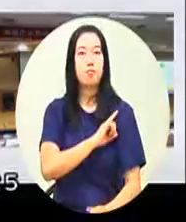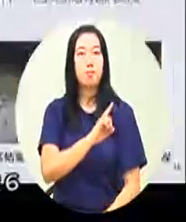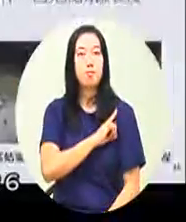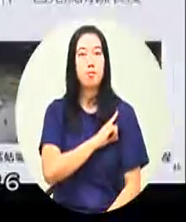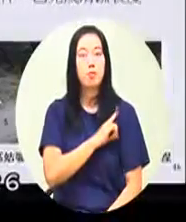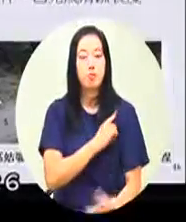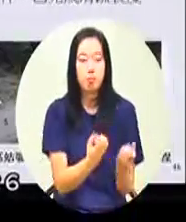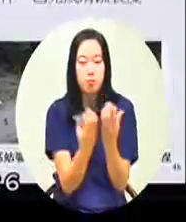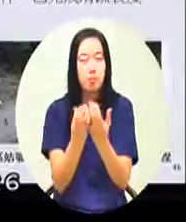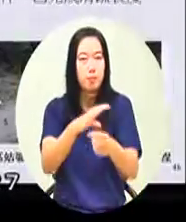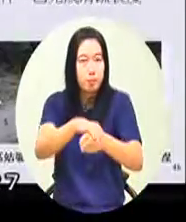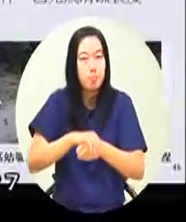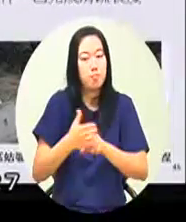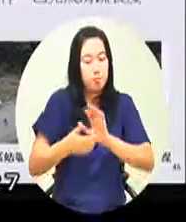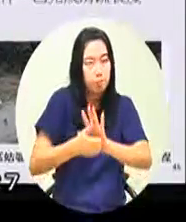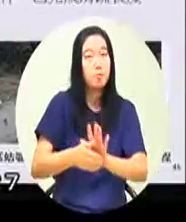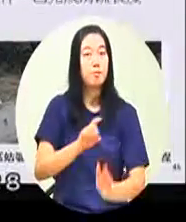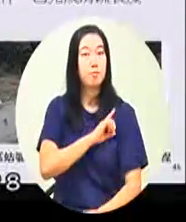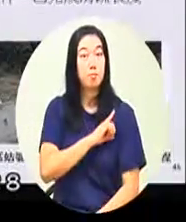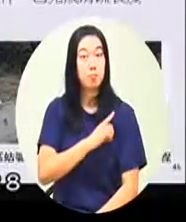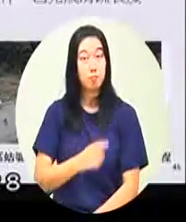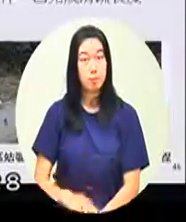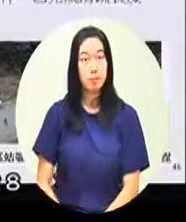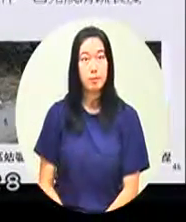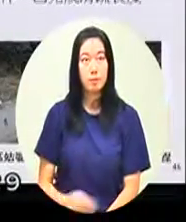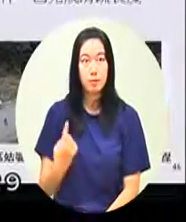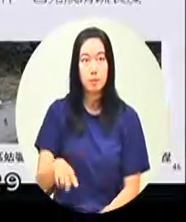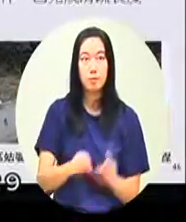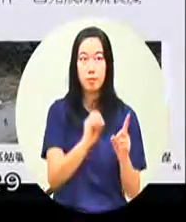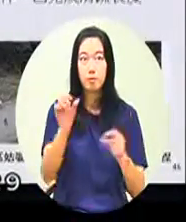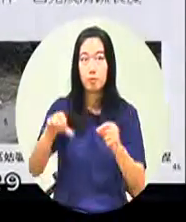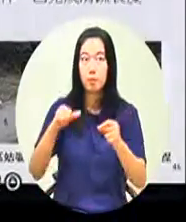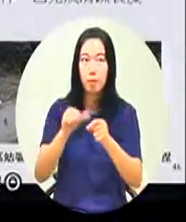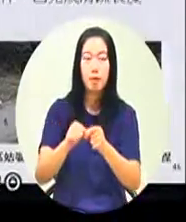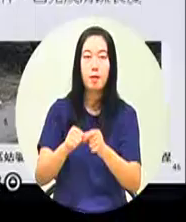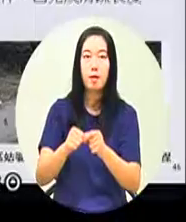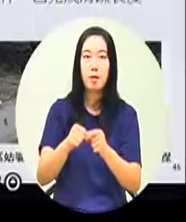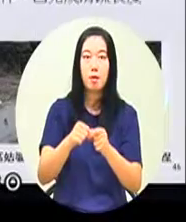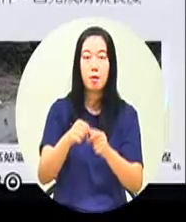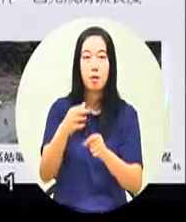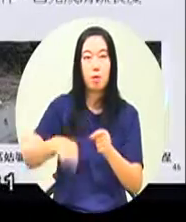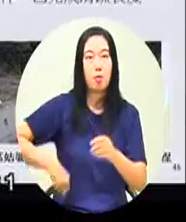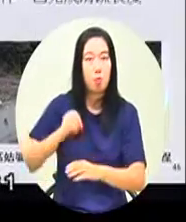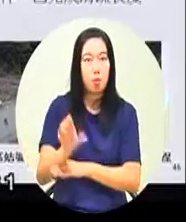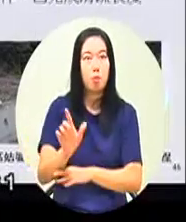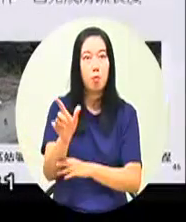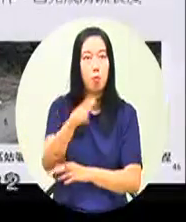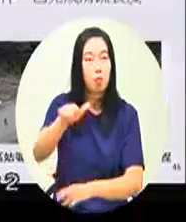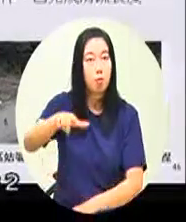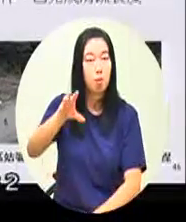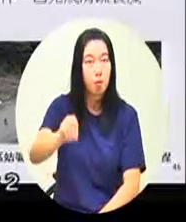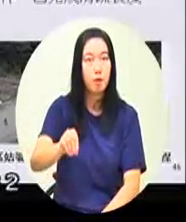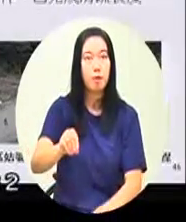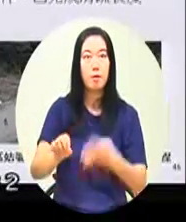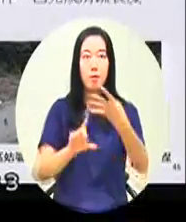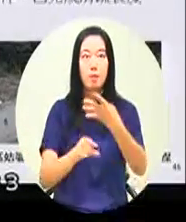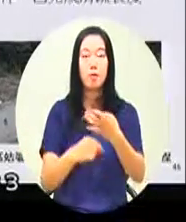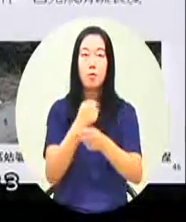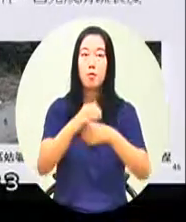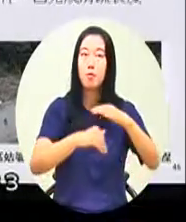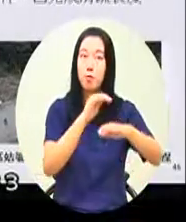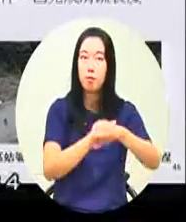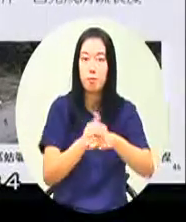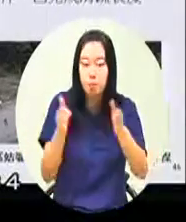下一页。那清淤部分，我们在105年度经费有6000万，四月完成这个瓶颈